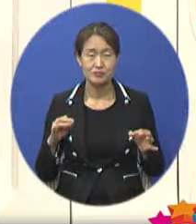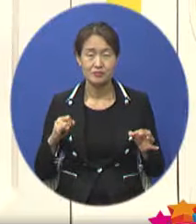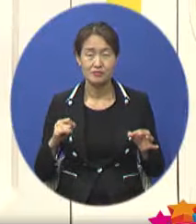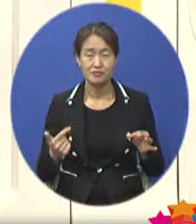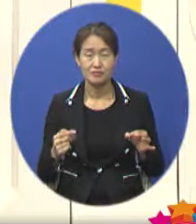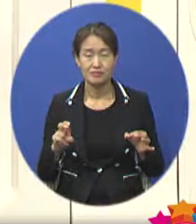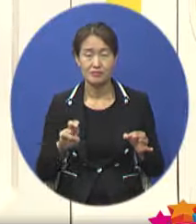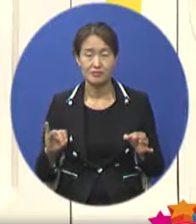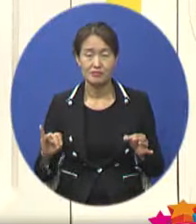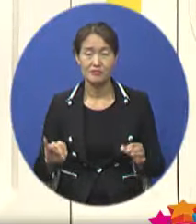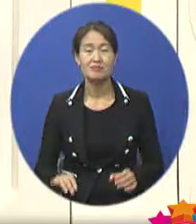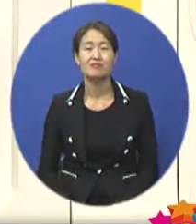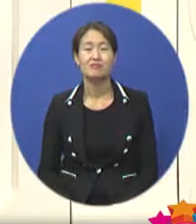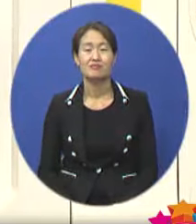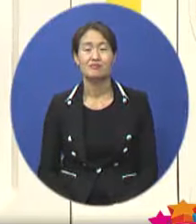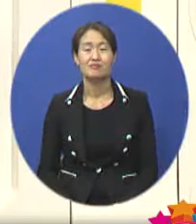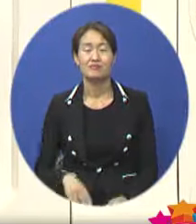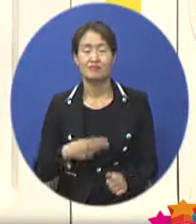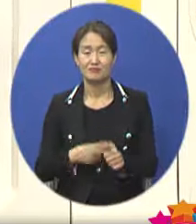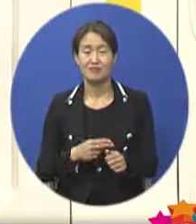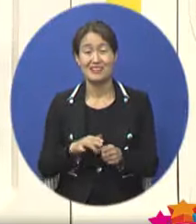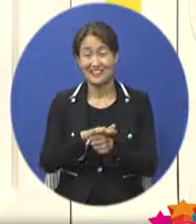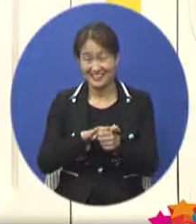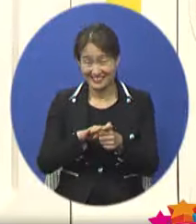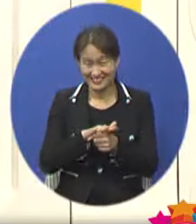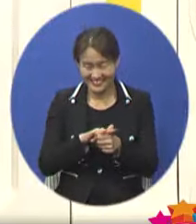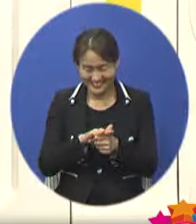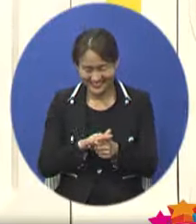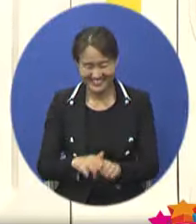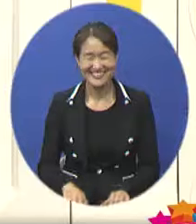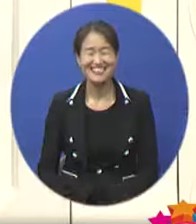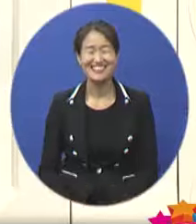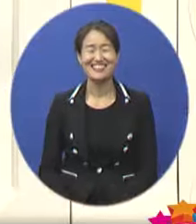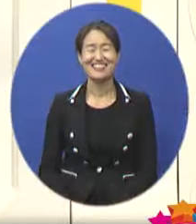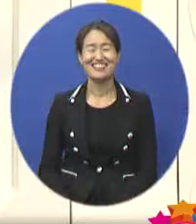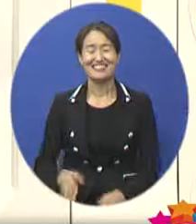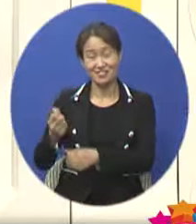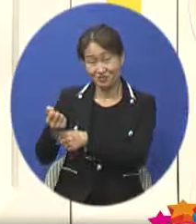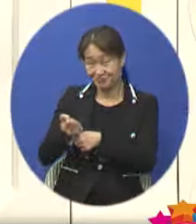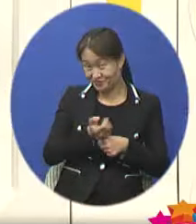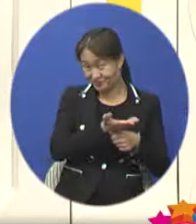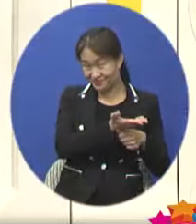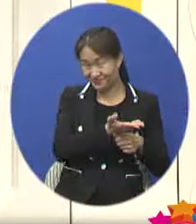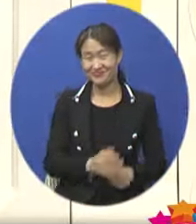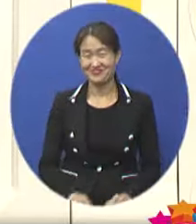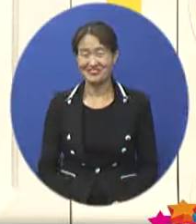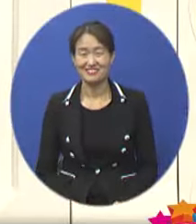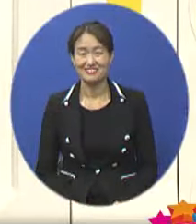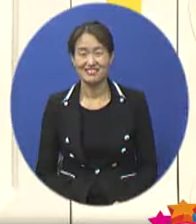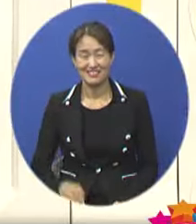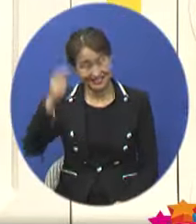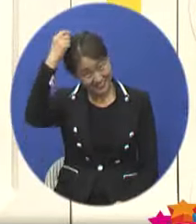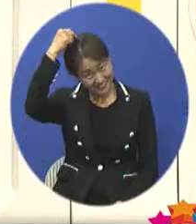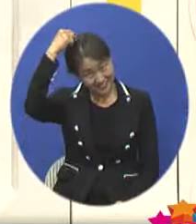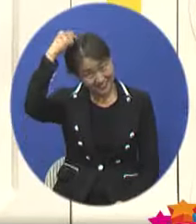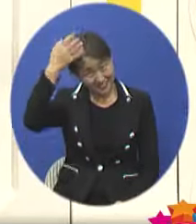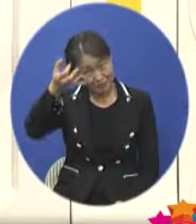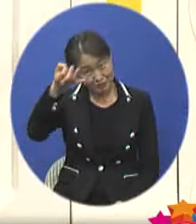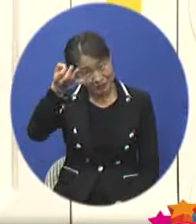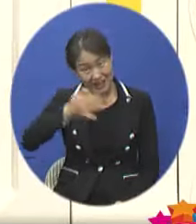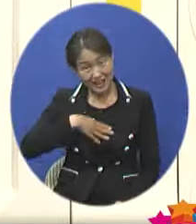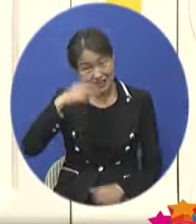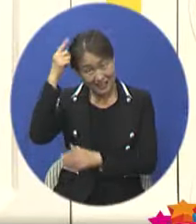김은미. 김은미 아, 선생님. 여자 선생님이시군요. 사랑합니다. 예, 네, 그렇게 전해드릴게요. 예, 여기 아유. 저 정수리, 내 정수리가 어떻게